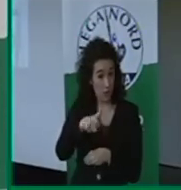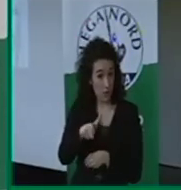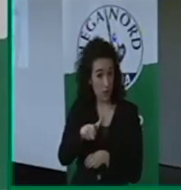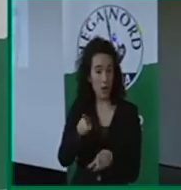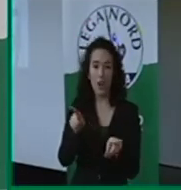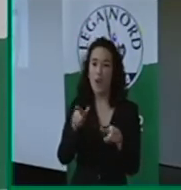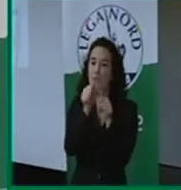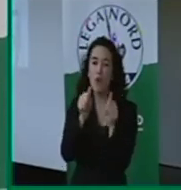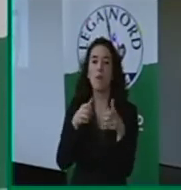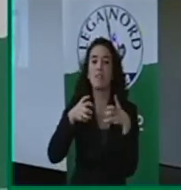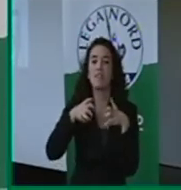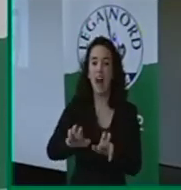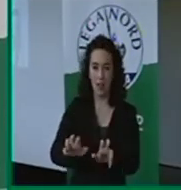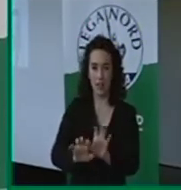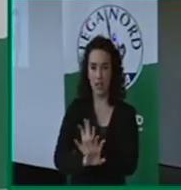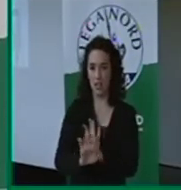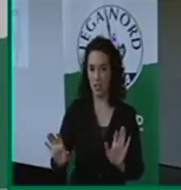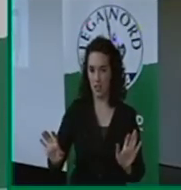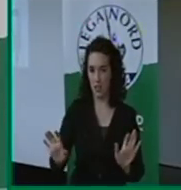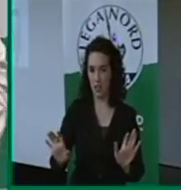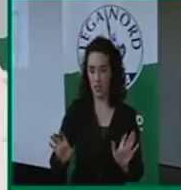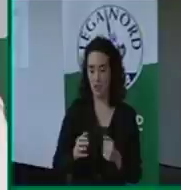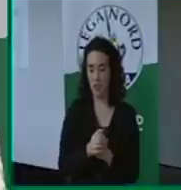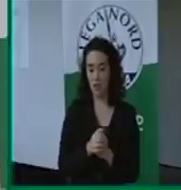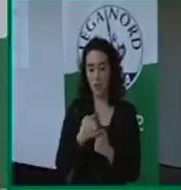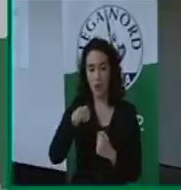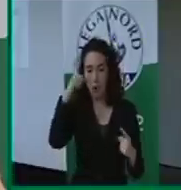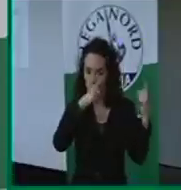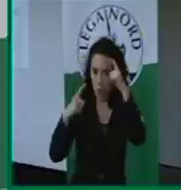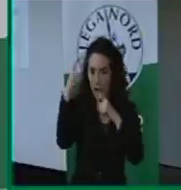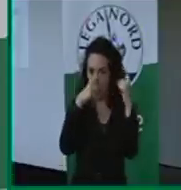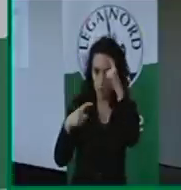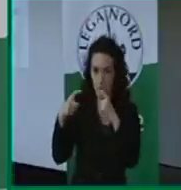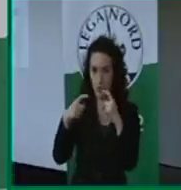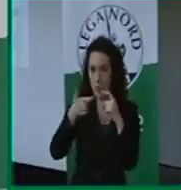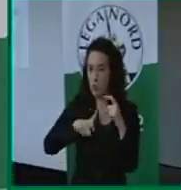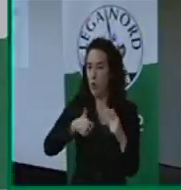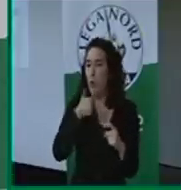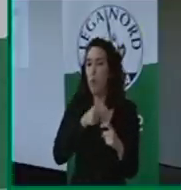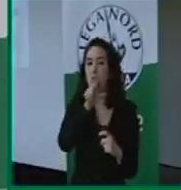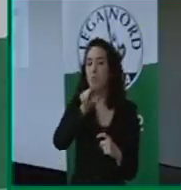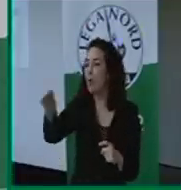preoccupato perché ci siamo noi a dire certe cose